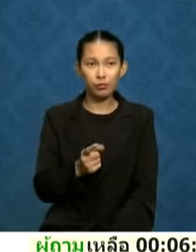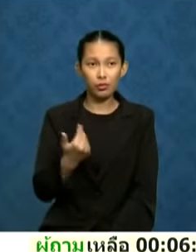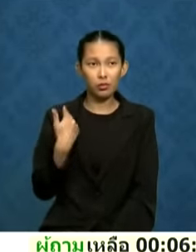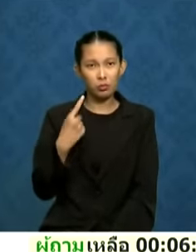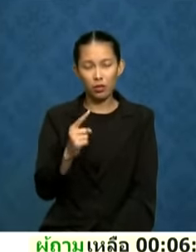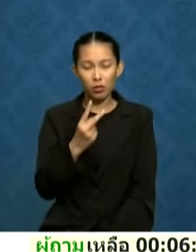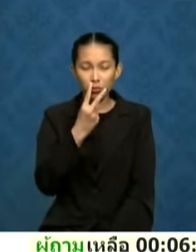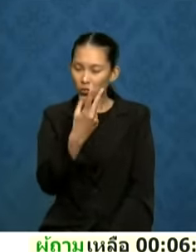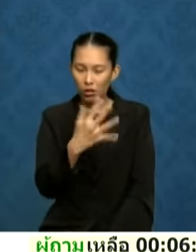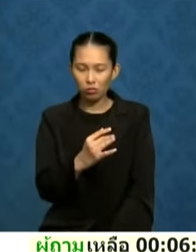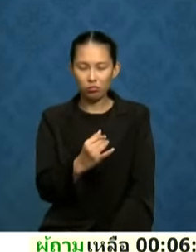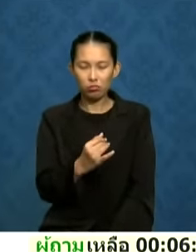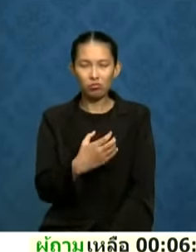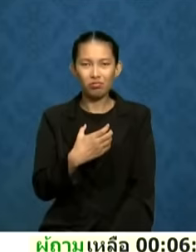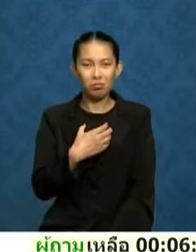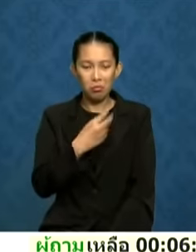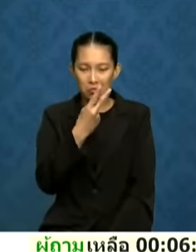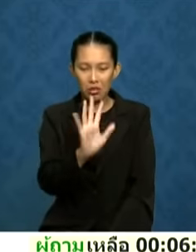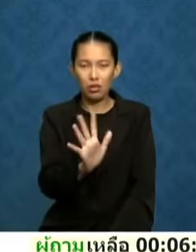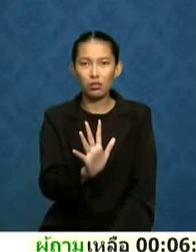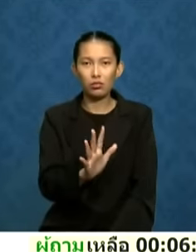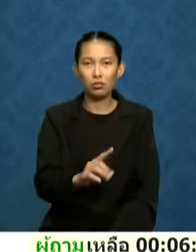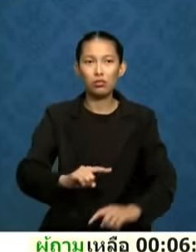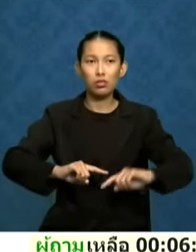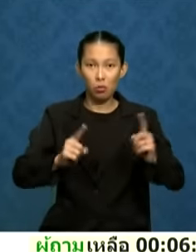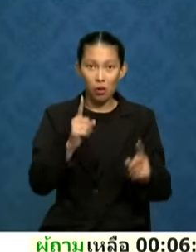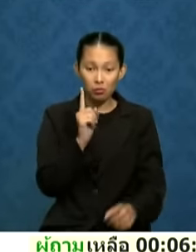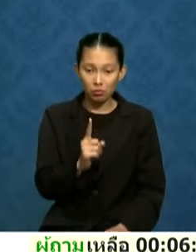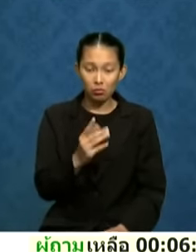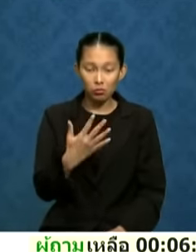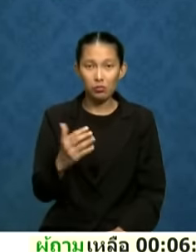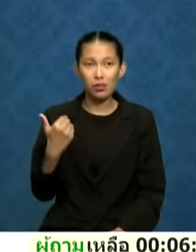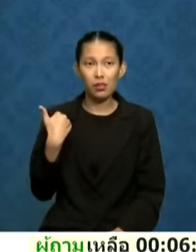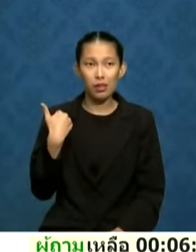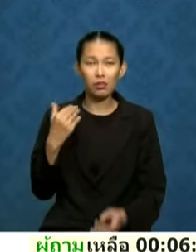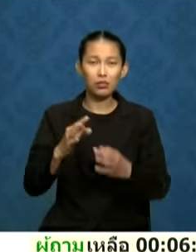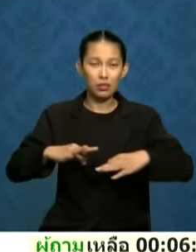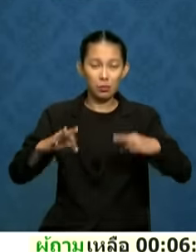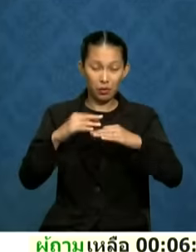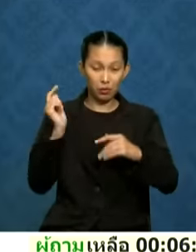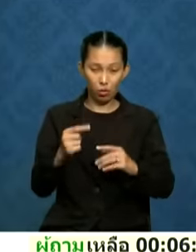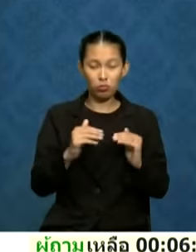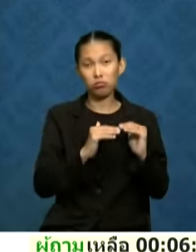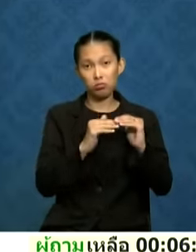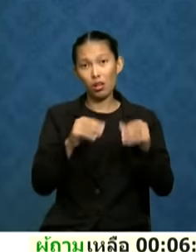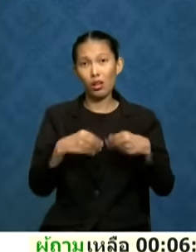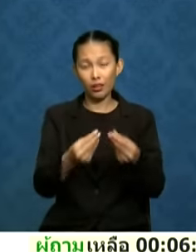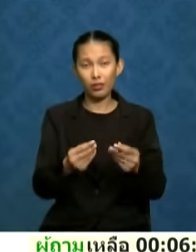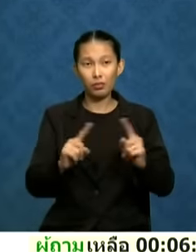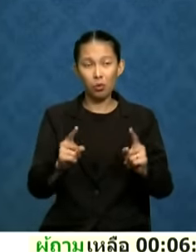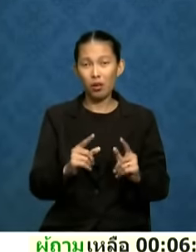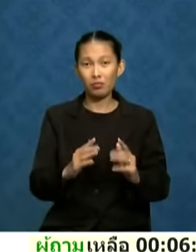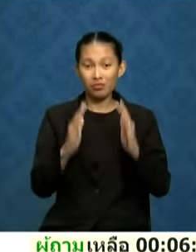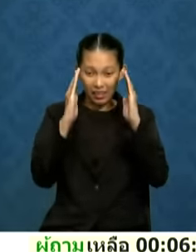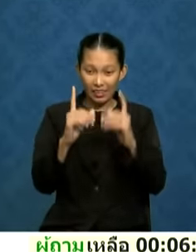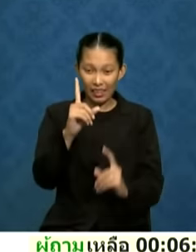ประสงค์เราไมอยากใหเหกณที่เกิดขึ้นแต่เหตุกณทเกิขึ้ควรจะตองให้ความเป็ทำแต่เพระว่า มันไม่ใช่เรื่องความตั้ง